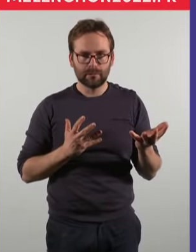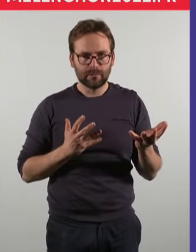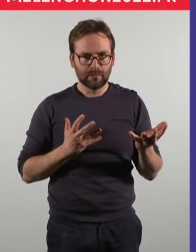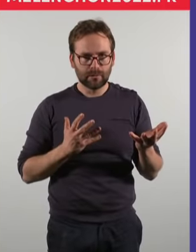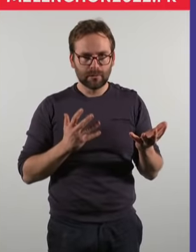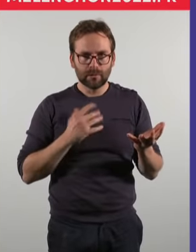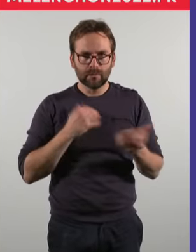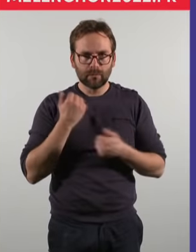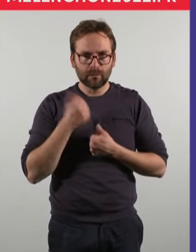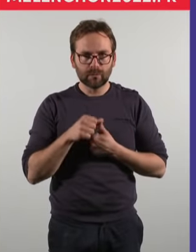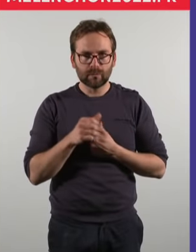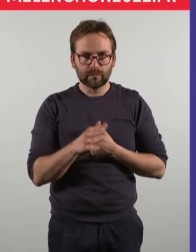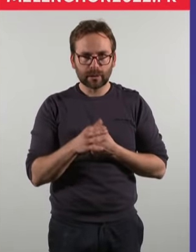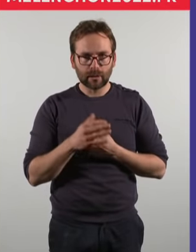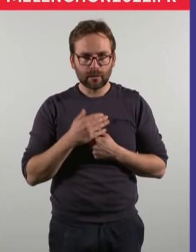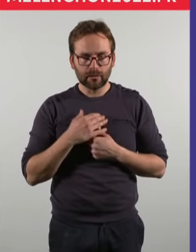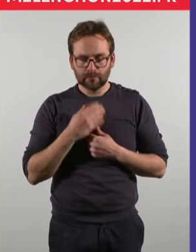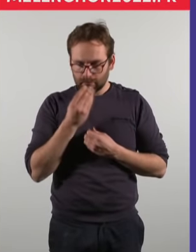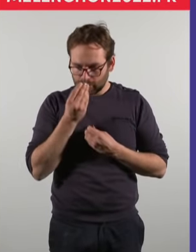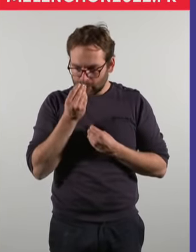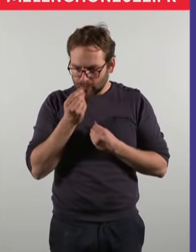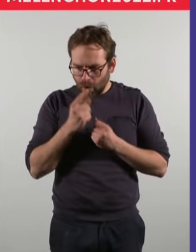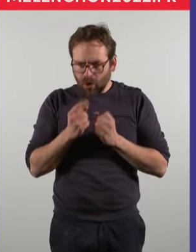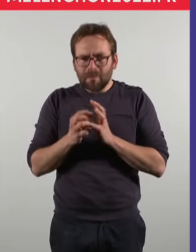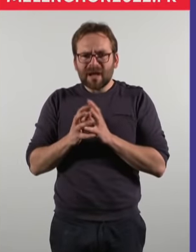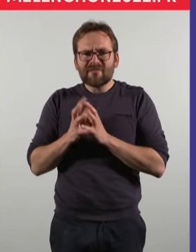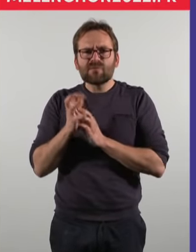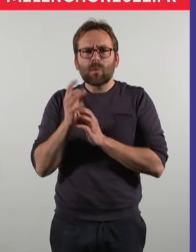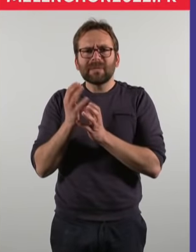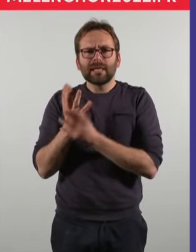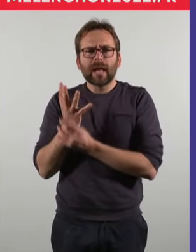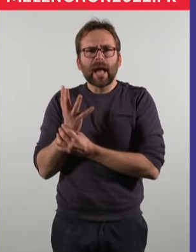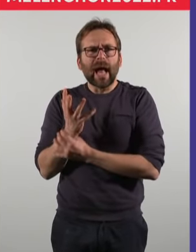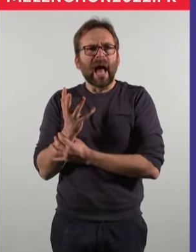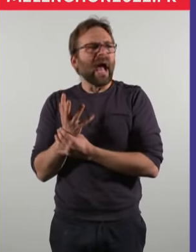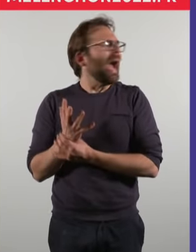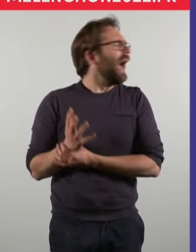Je me rappelle sentir comme des fourmis dans les mains.